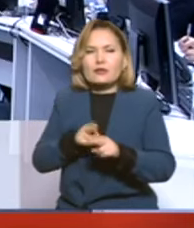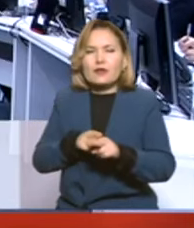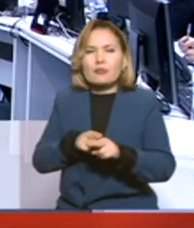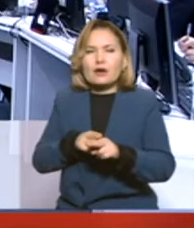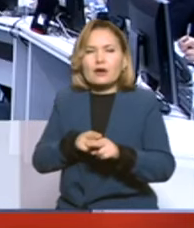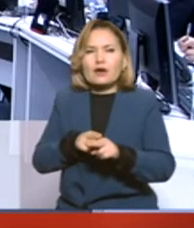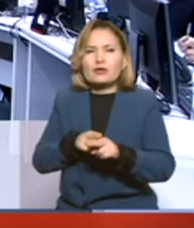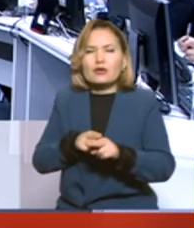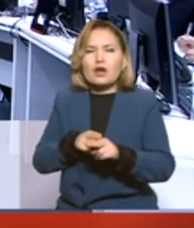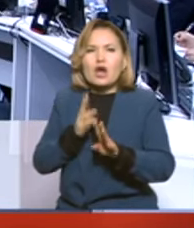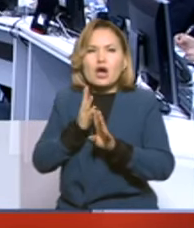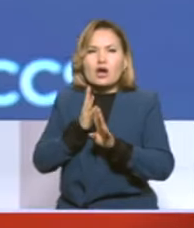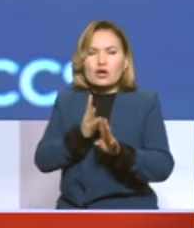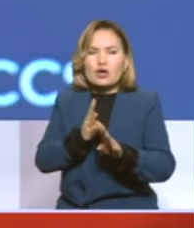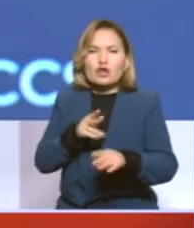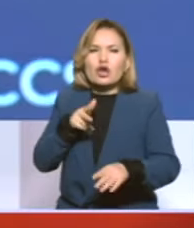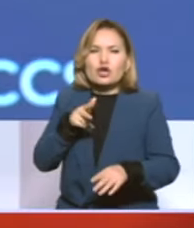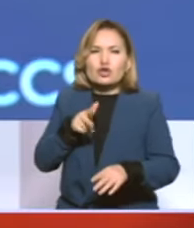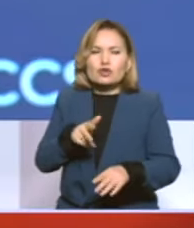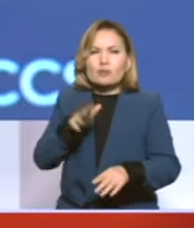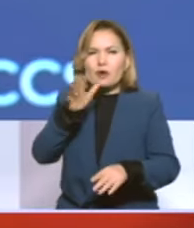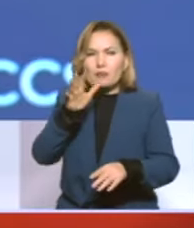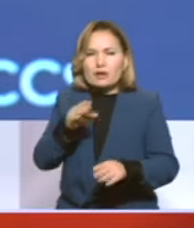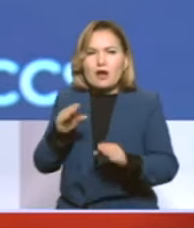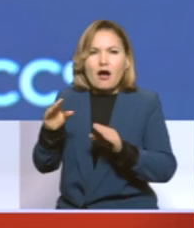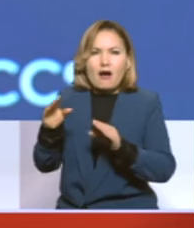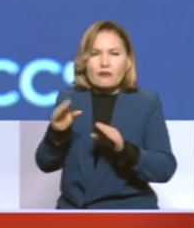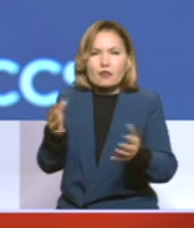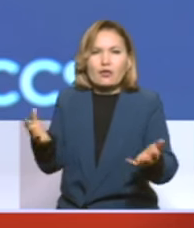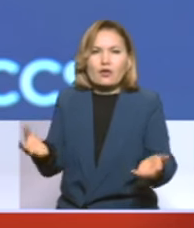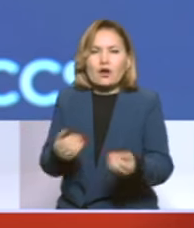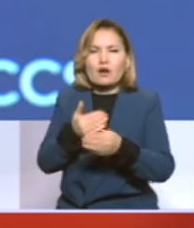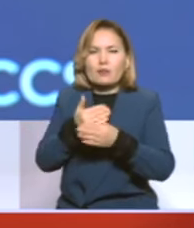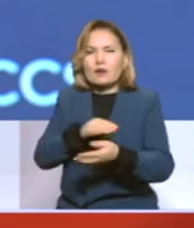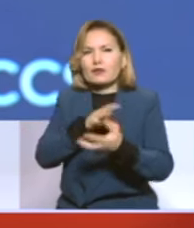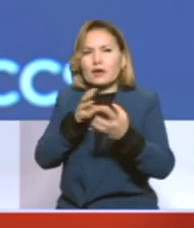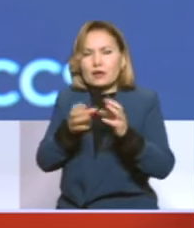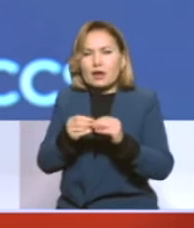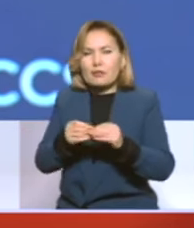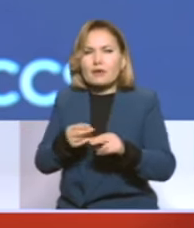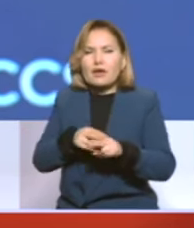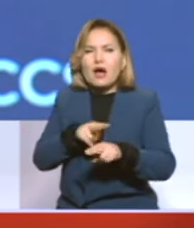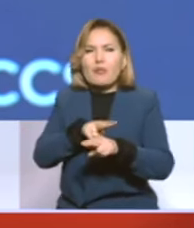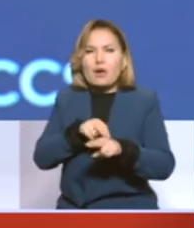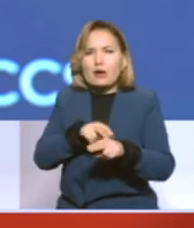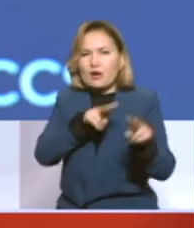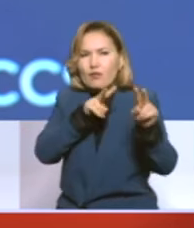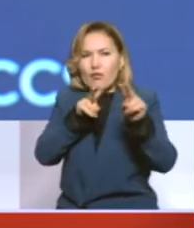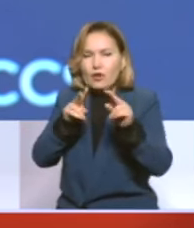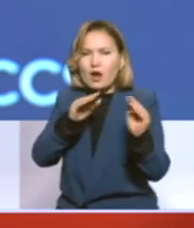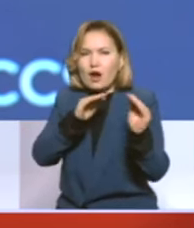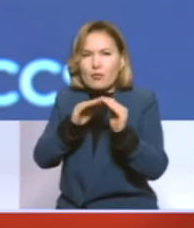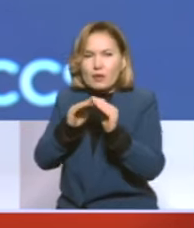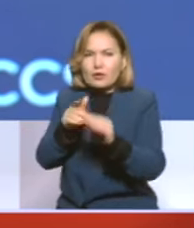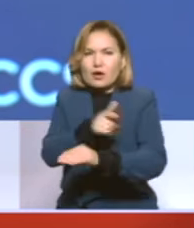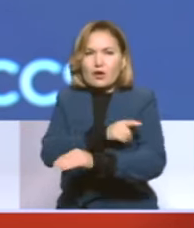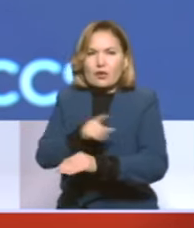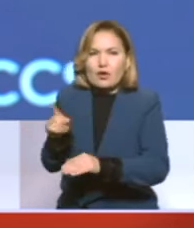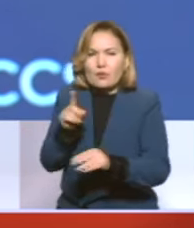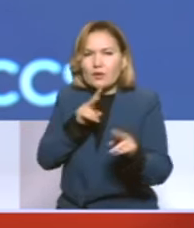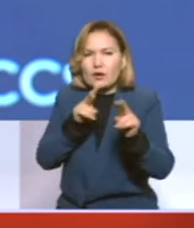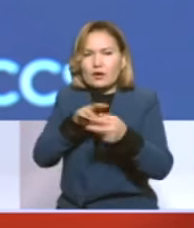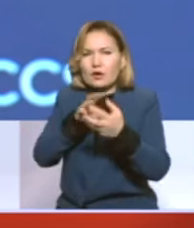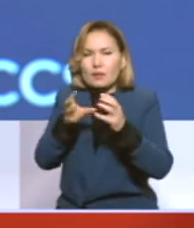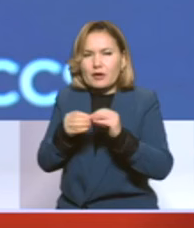мыңнан астам автокөлік шығарылды. Сондай-ақ полиция стратегиялық объектілерді қорғауды қамтамасыз етуде.